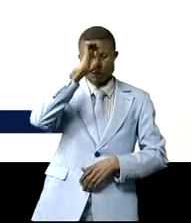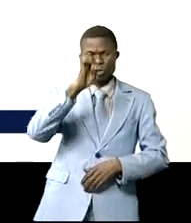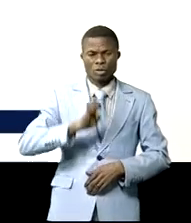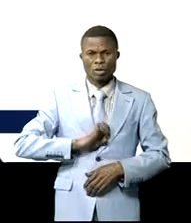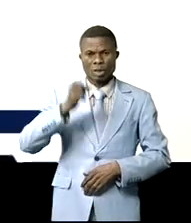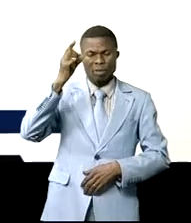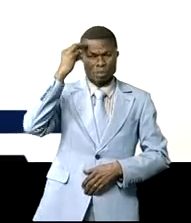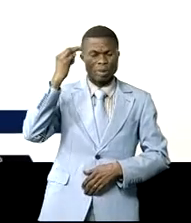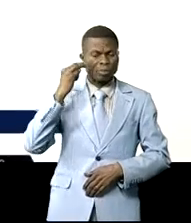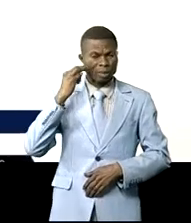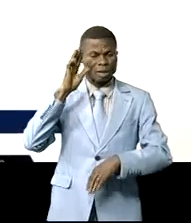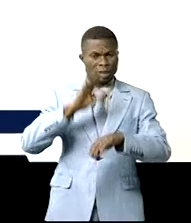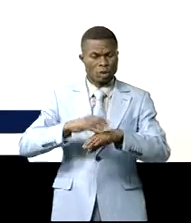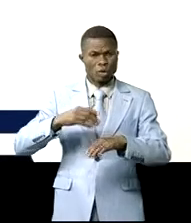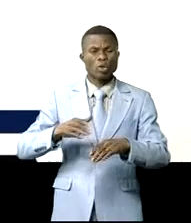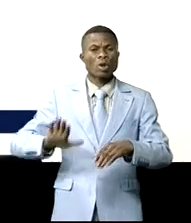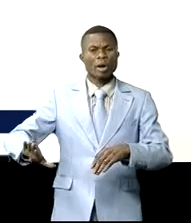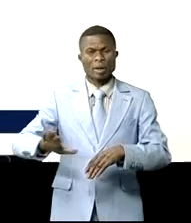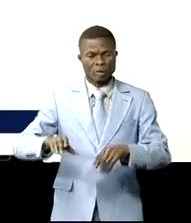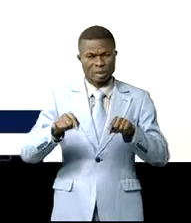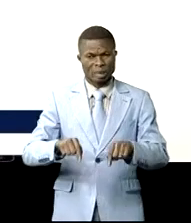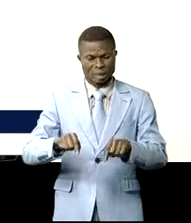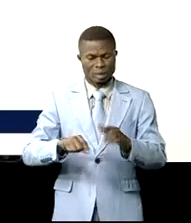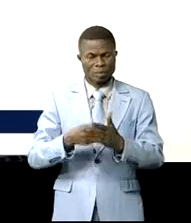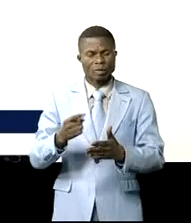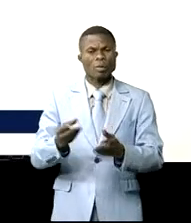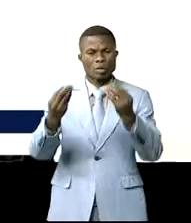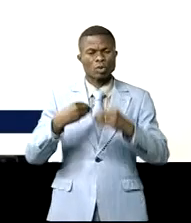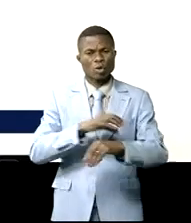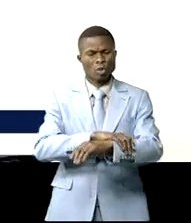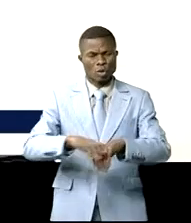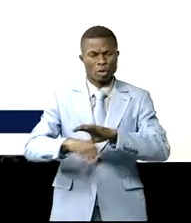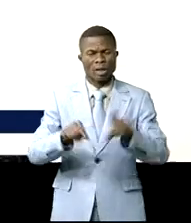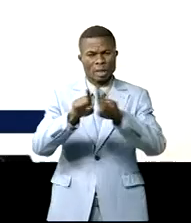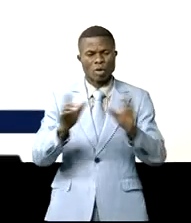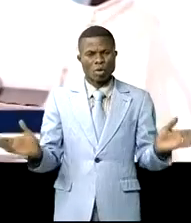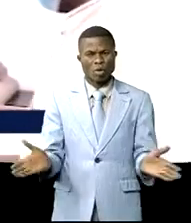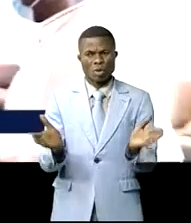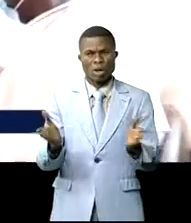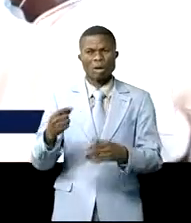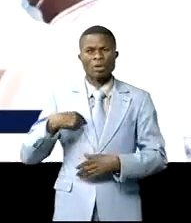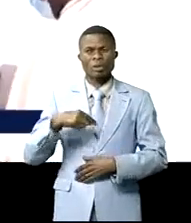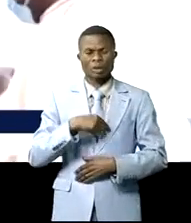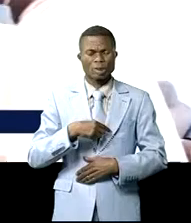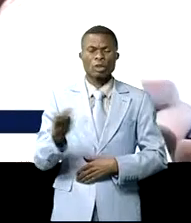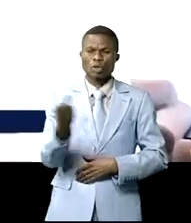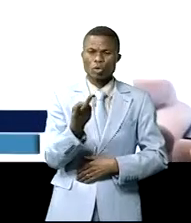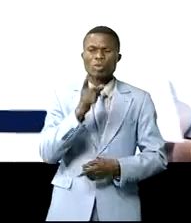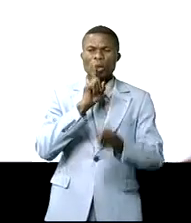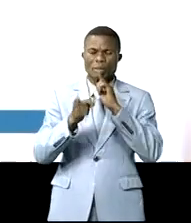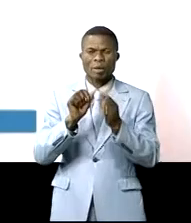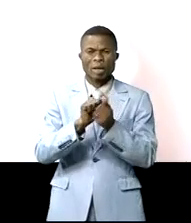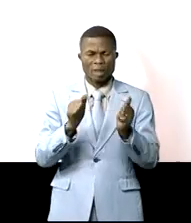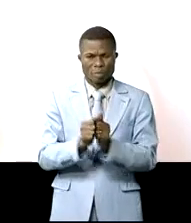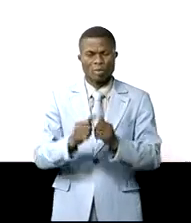Premier ministre chez nous, à Ituri, à Bunia, pour nous consoler et nous encourager. Nous avons échangé sur l'état